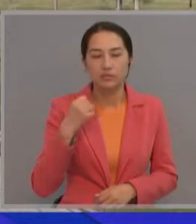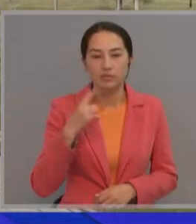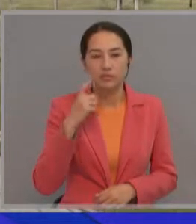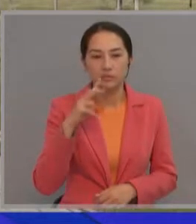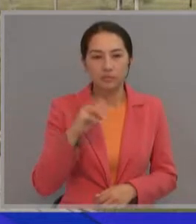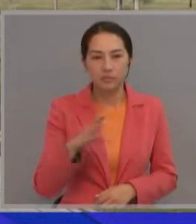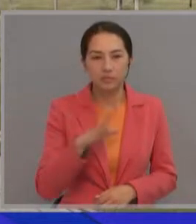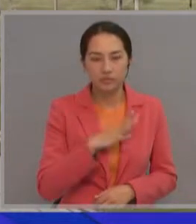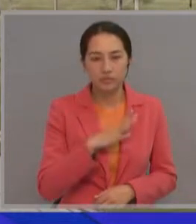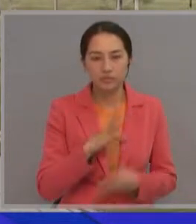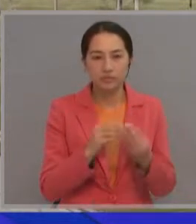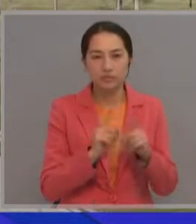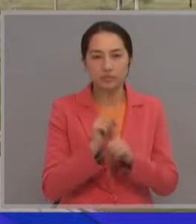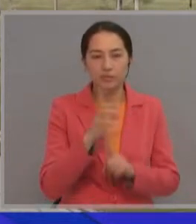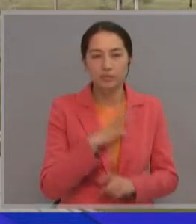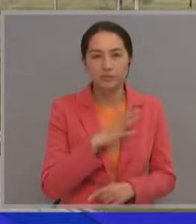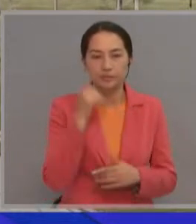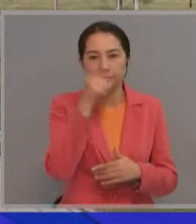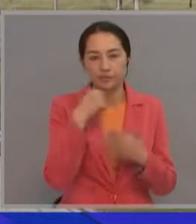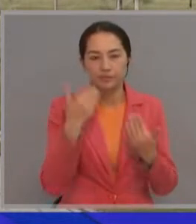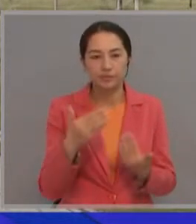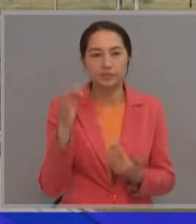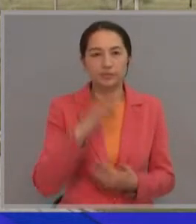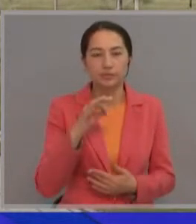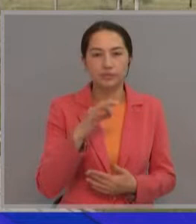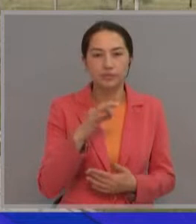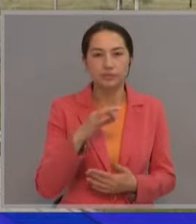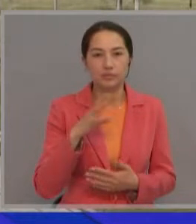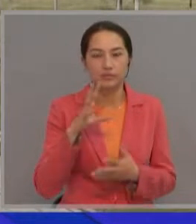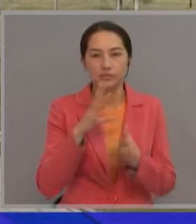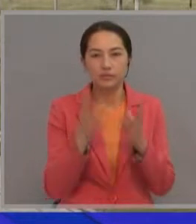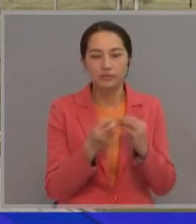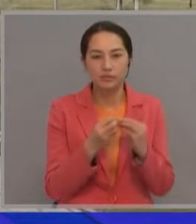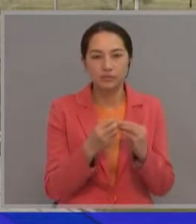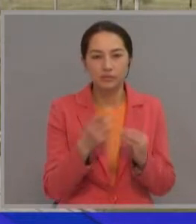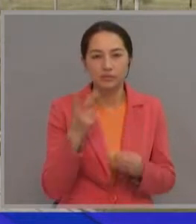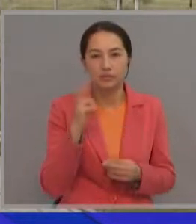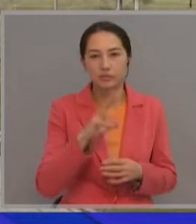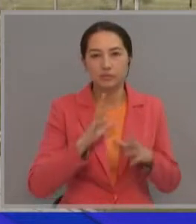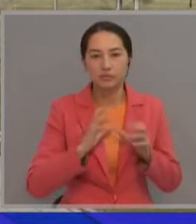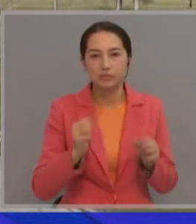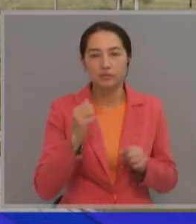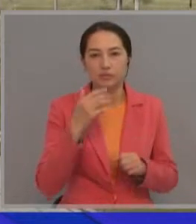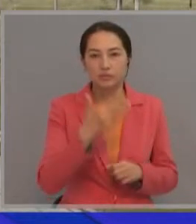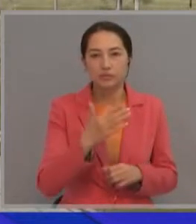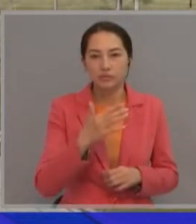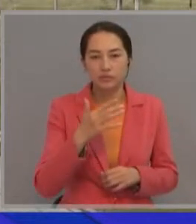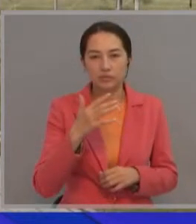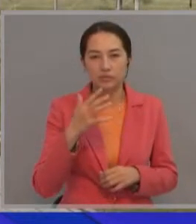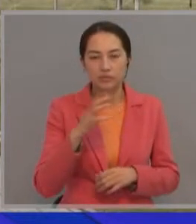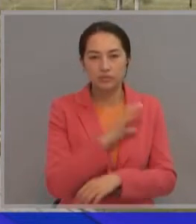басталған. Со биылғы өзі шаралардың барлығы осы екі қос батырдың